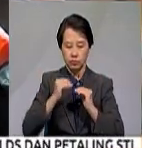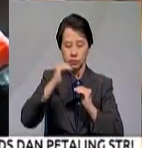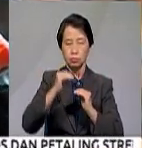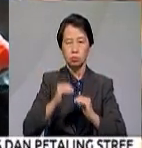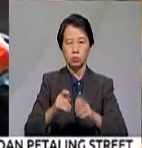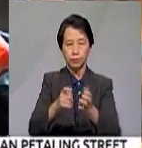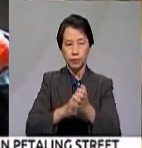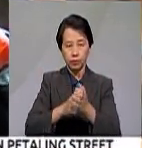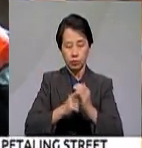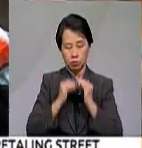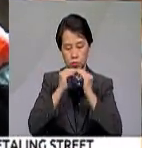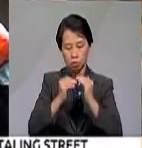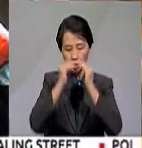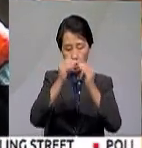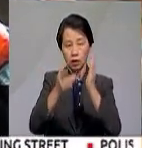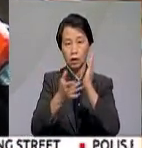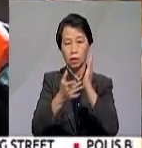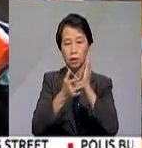teknologi dan